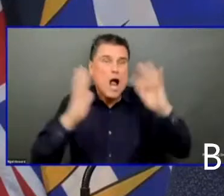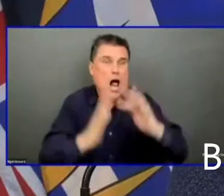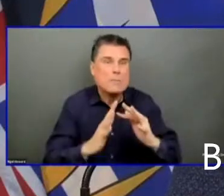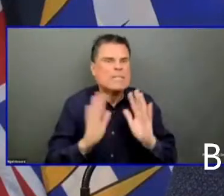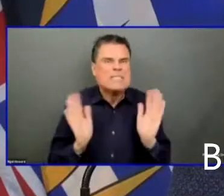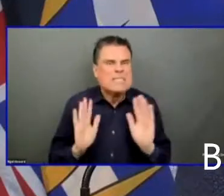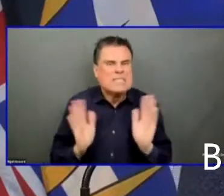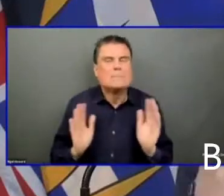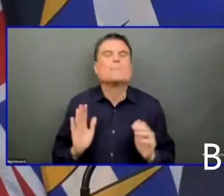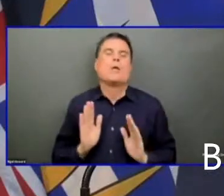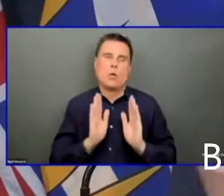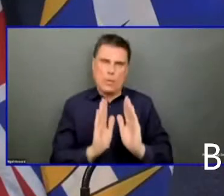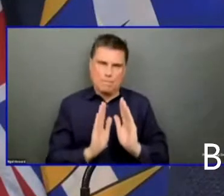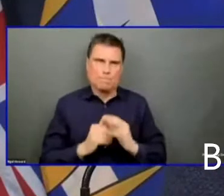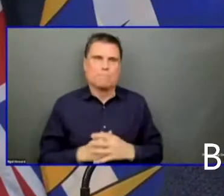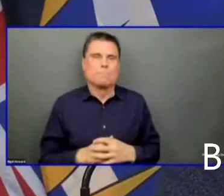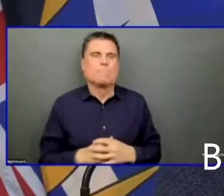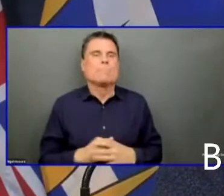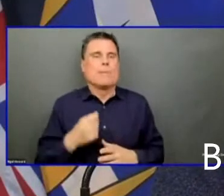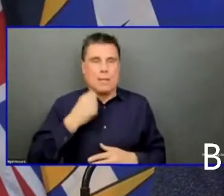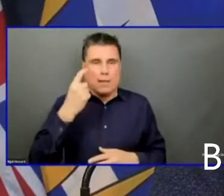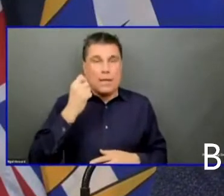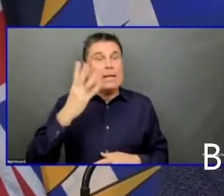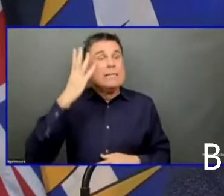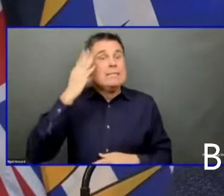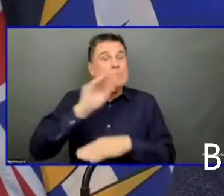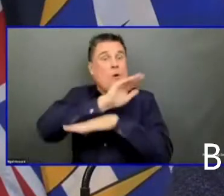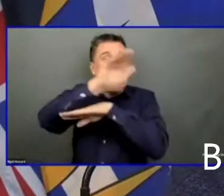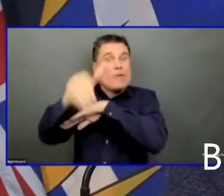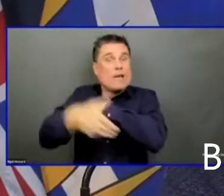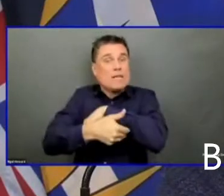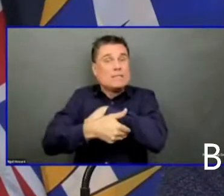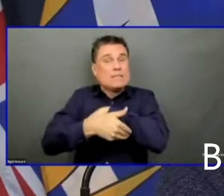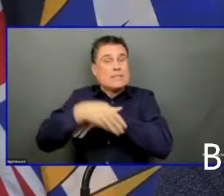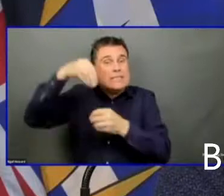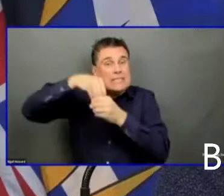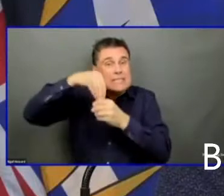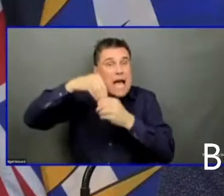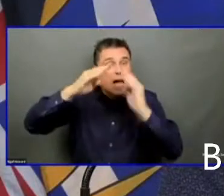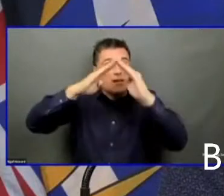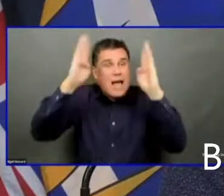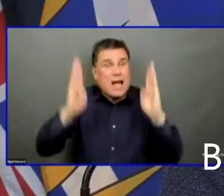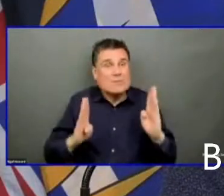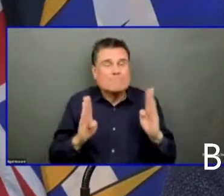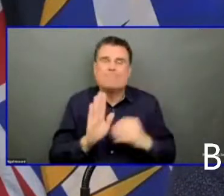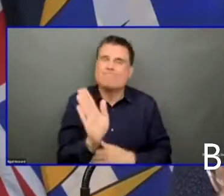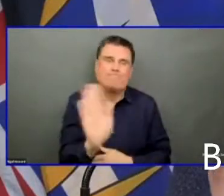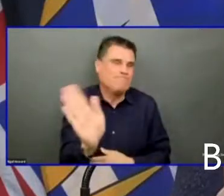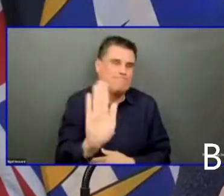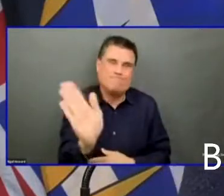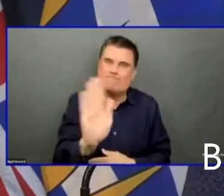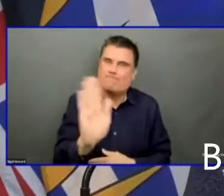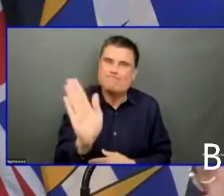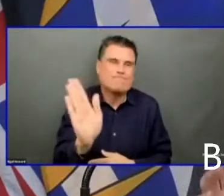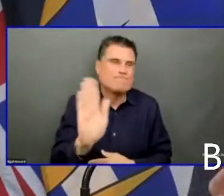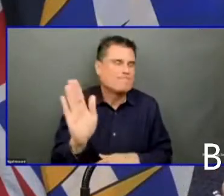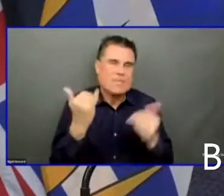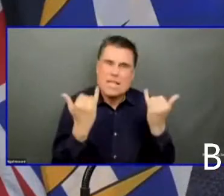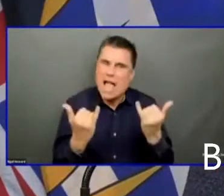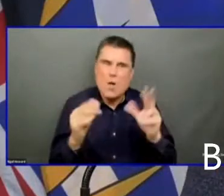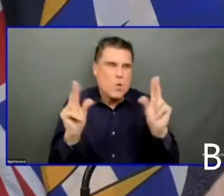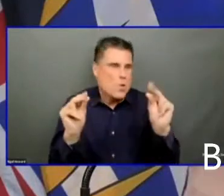sleepovers indoors are 他们说让我再讲清楚 ，sleepover 这个过夜是室内的行为这个是禁止